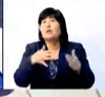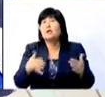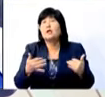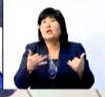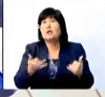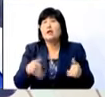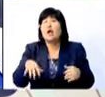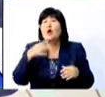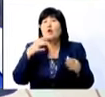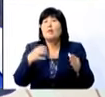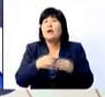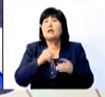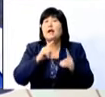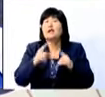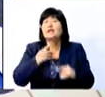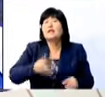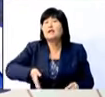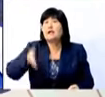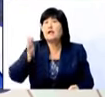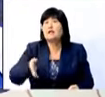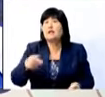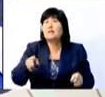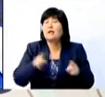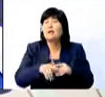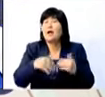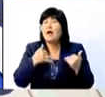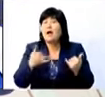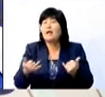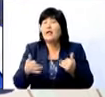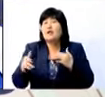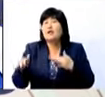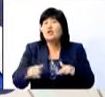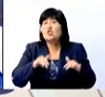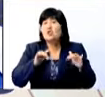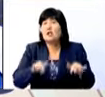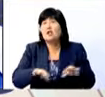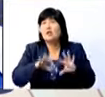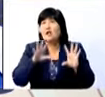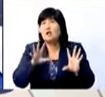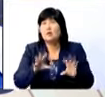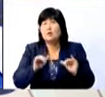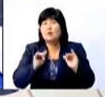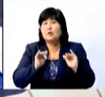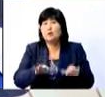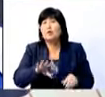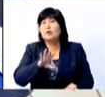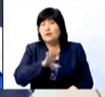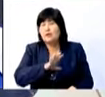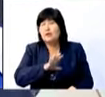олар, партиялық жиындар мен семинарлар, жастарға арналған бұқаралық іс-шаралар, дөңгелек үстелдер